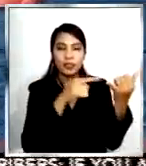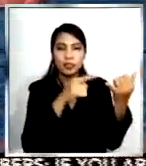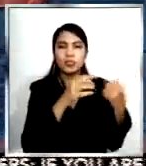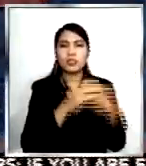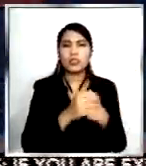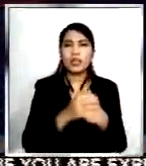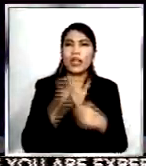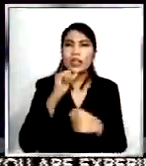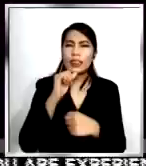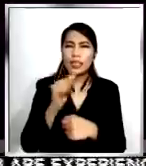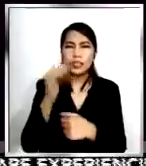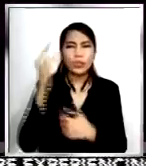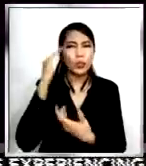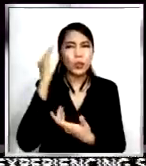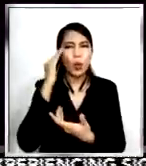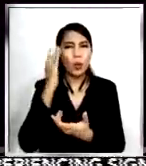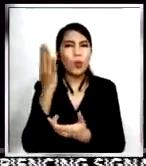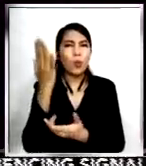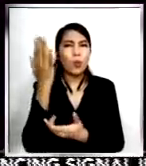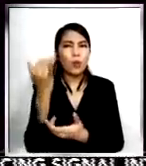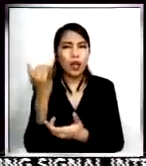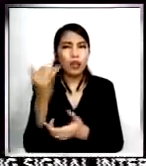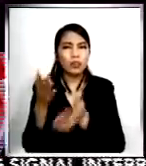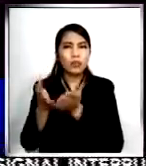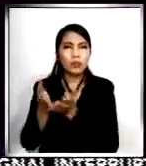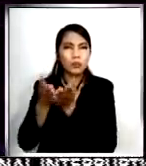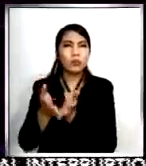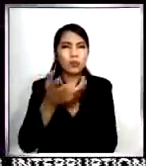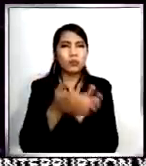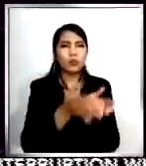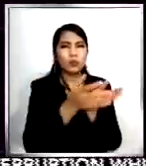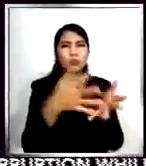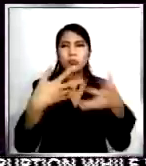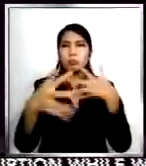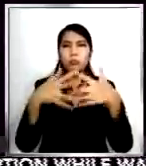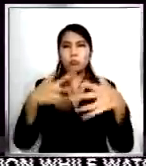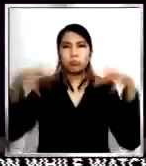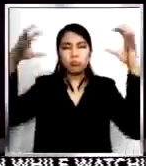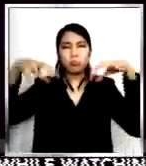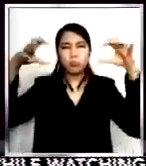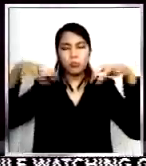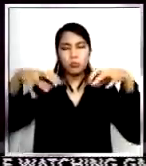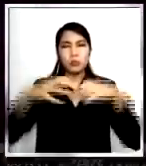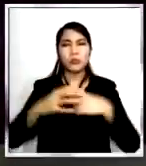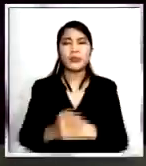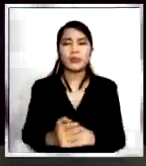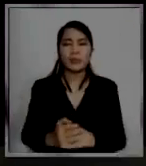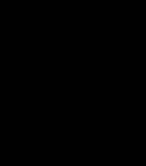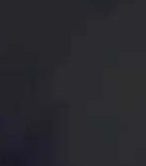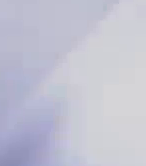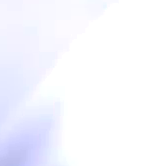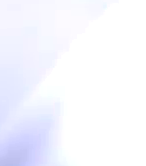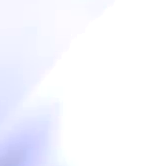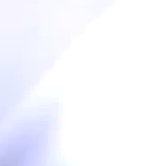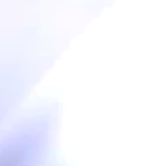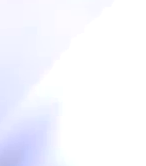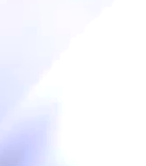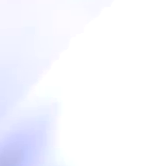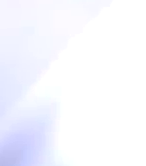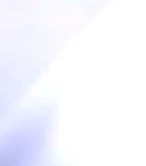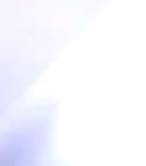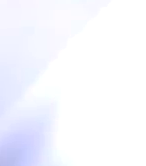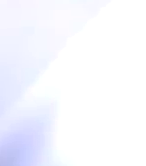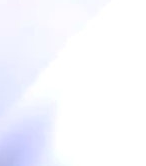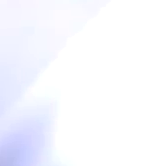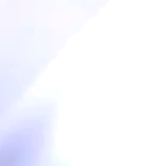ang cargo ship sa gitna ng masamang panahon. JP Soriano, Nakatutok, 24 Oras. Aprubado na po